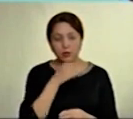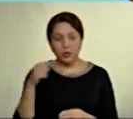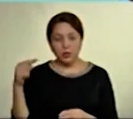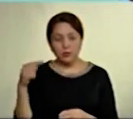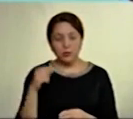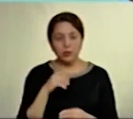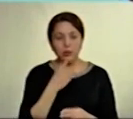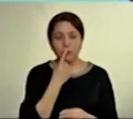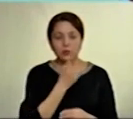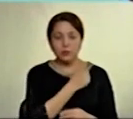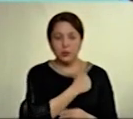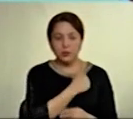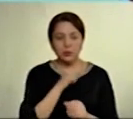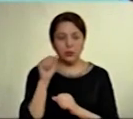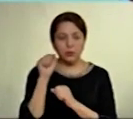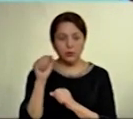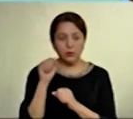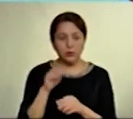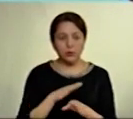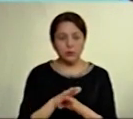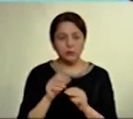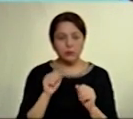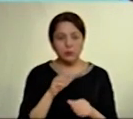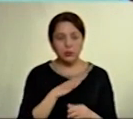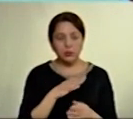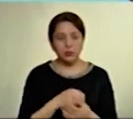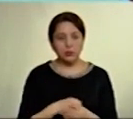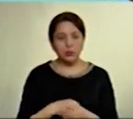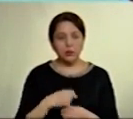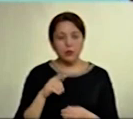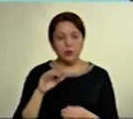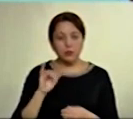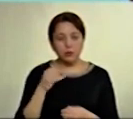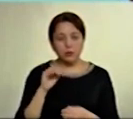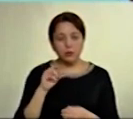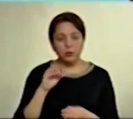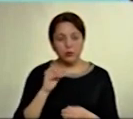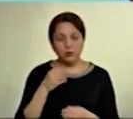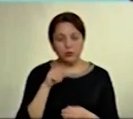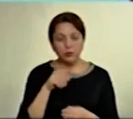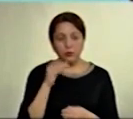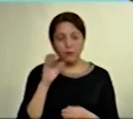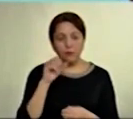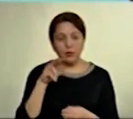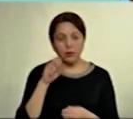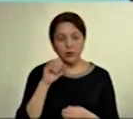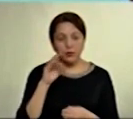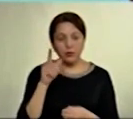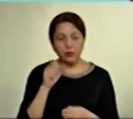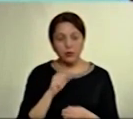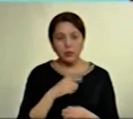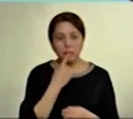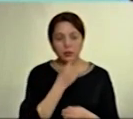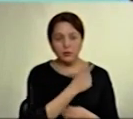darajasida yaxshi himoyalangan edi. Go'yoki ushbu falanga, ya'ni harbiycha saf